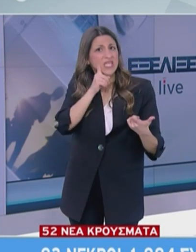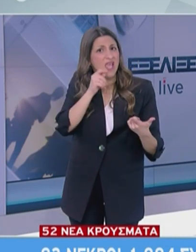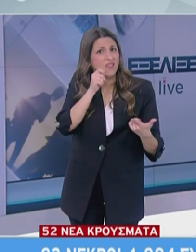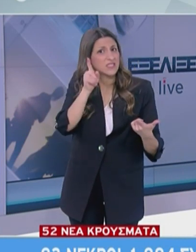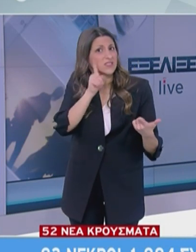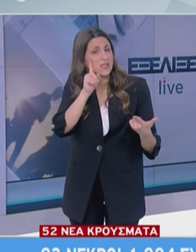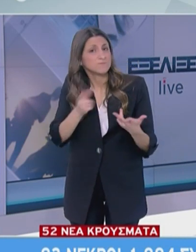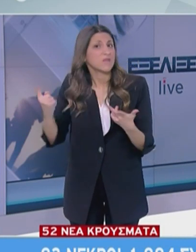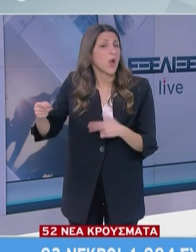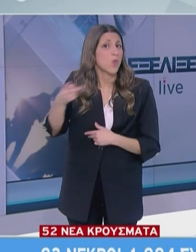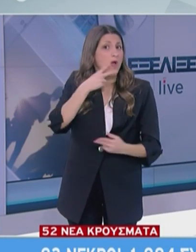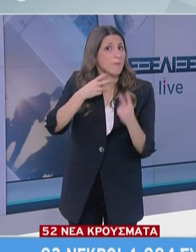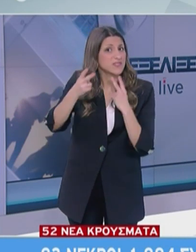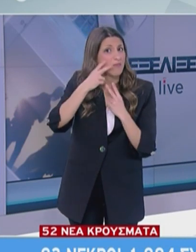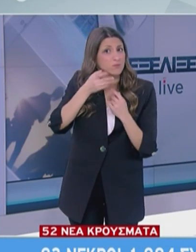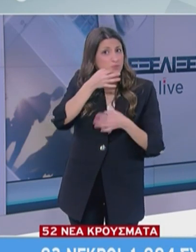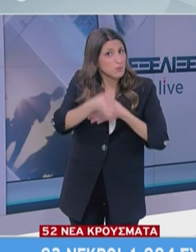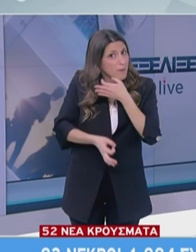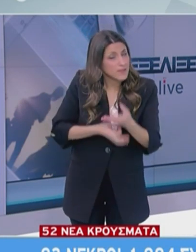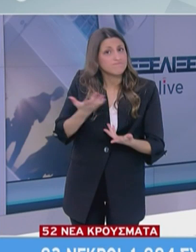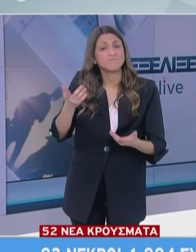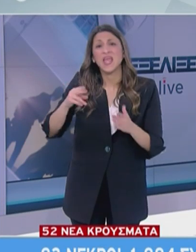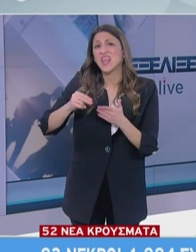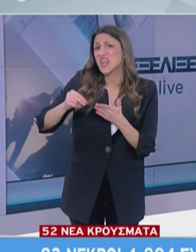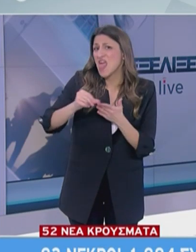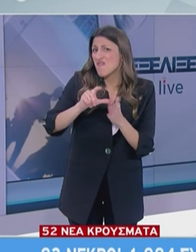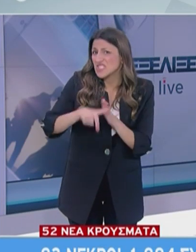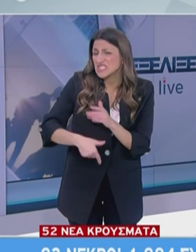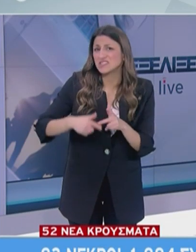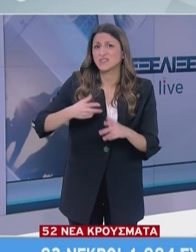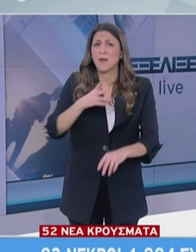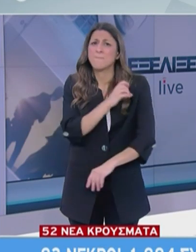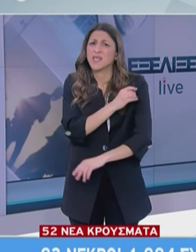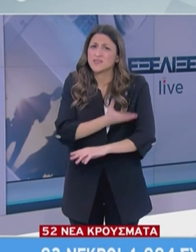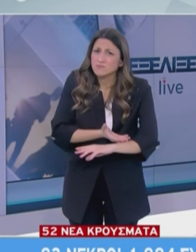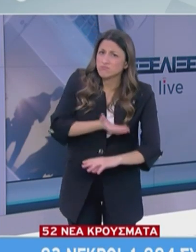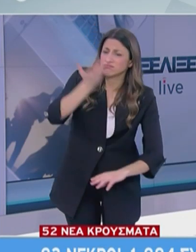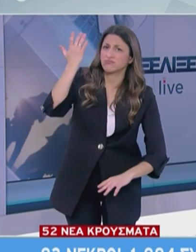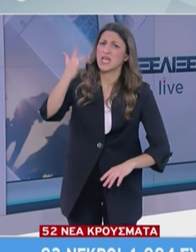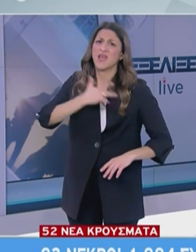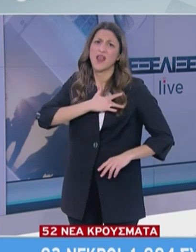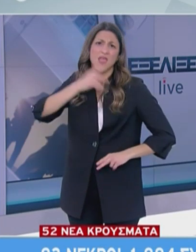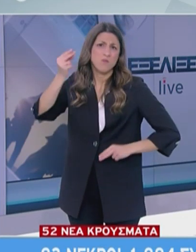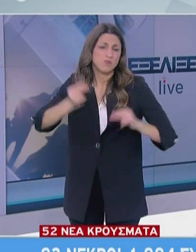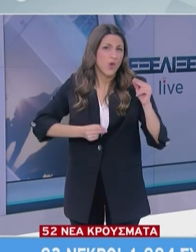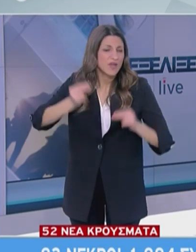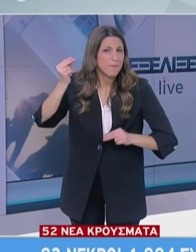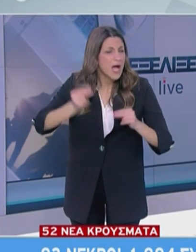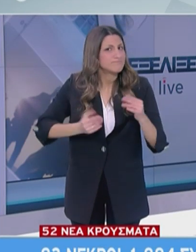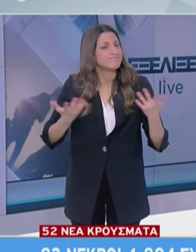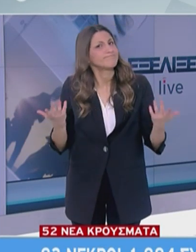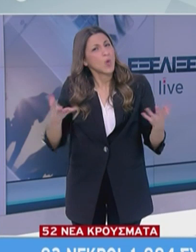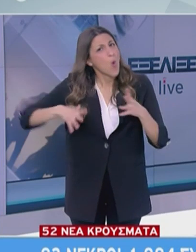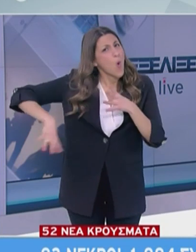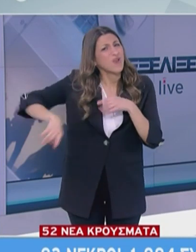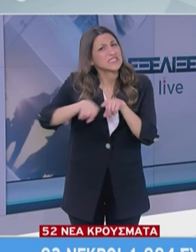το κάπνισμα για τους οποίους έχουμε μιλήσει, ο διαβήτης, η υπέρταση, τα καρδιαγγειακά νοσήματα